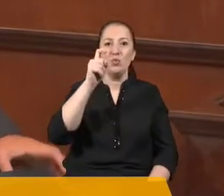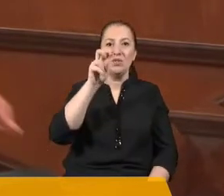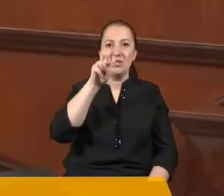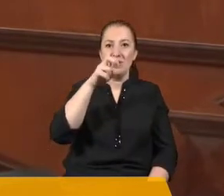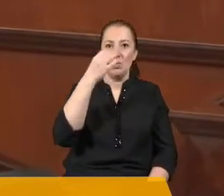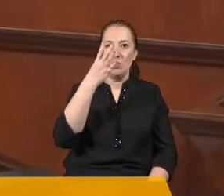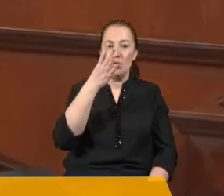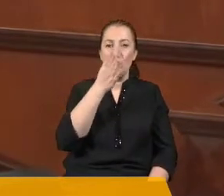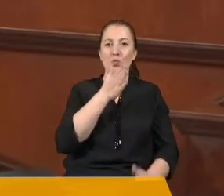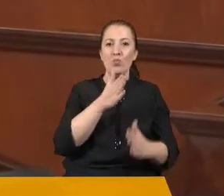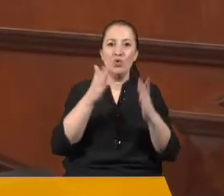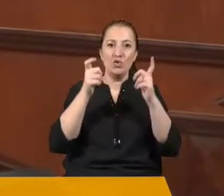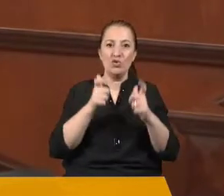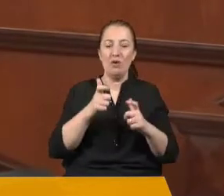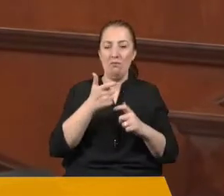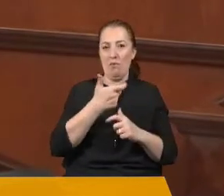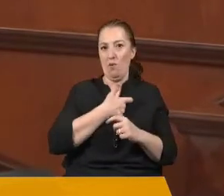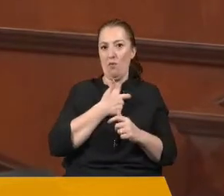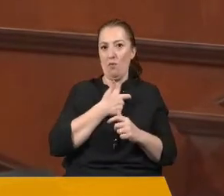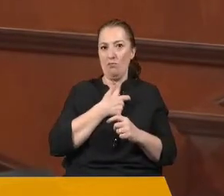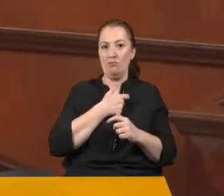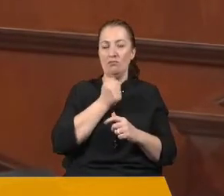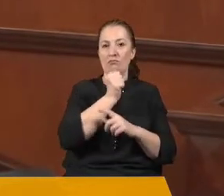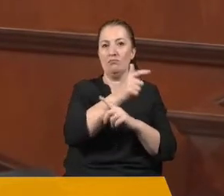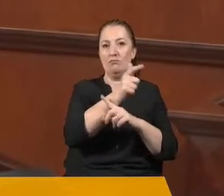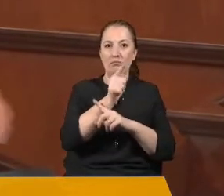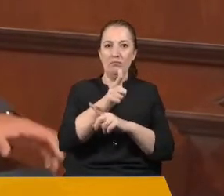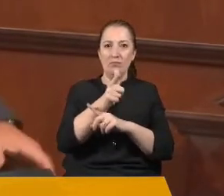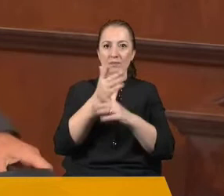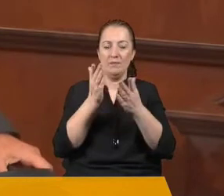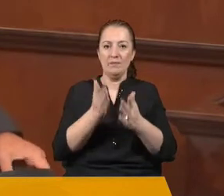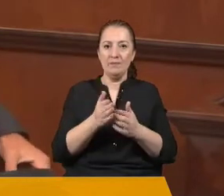1984 Büyükşehir Yasası ile beraber ilçelerin, Doğan Bey,